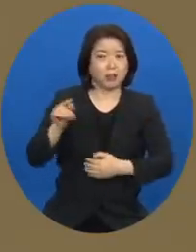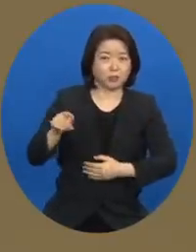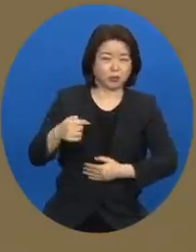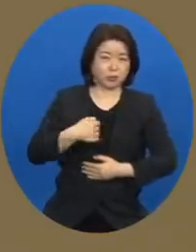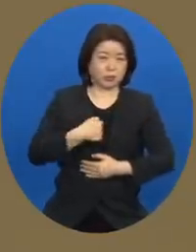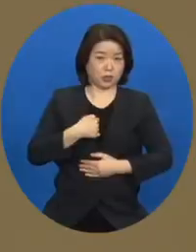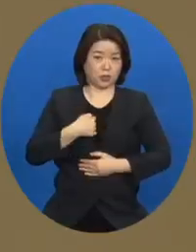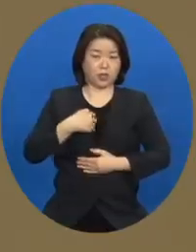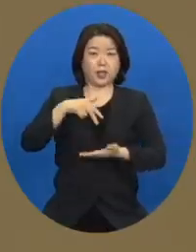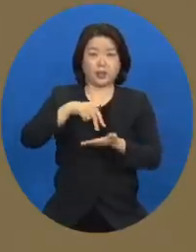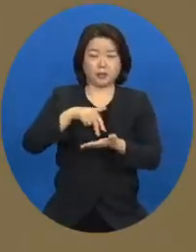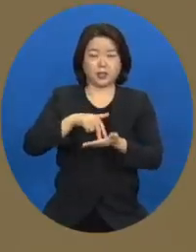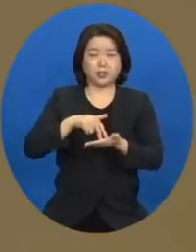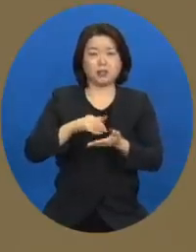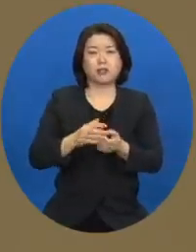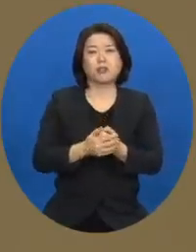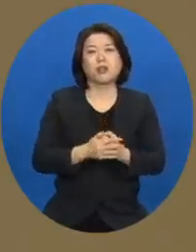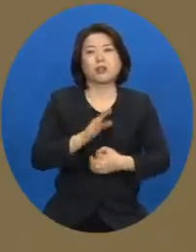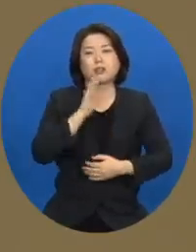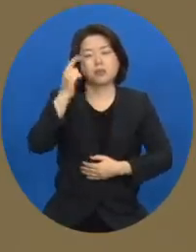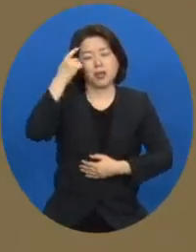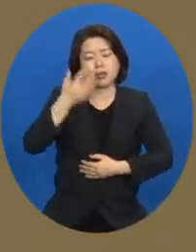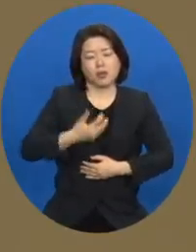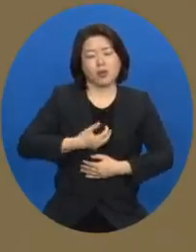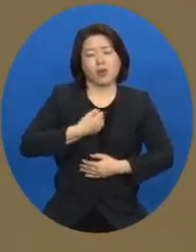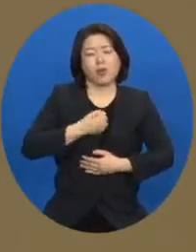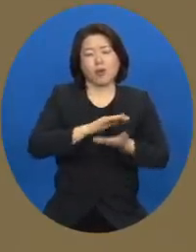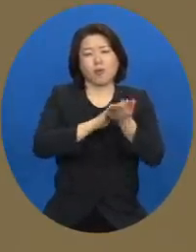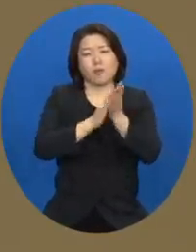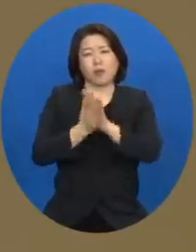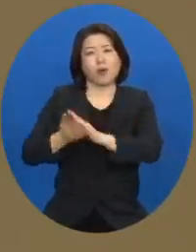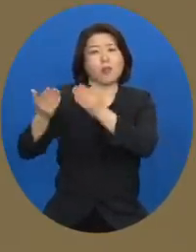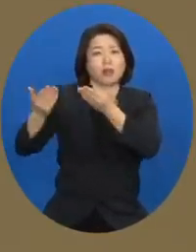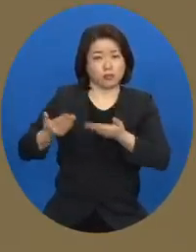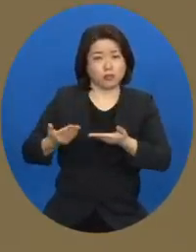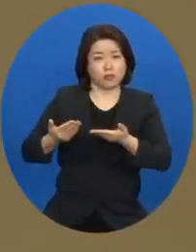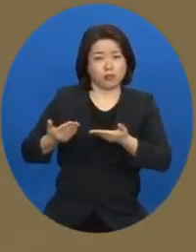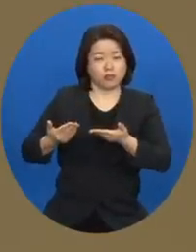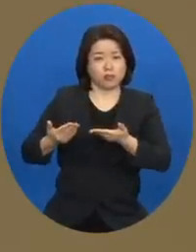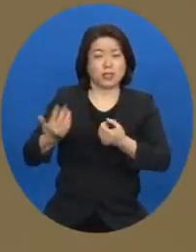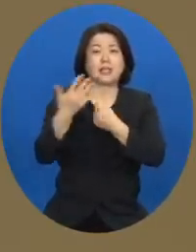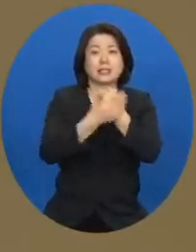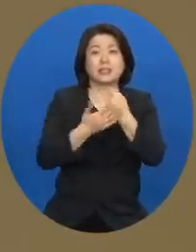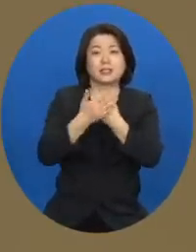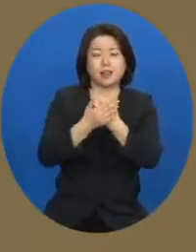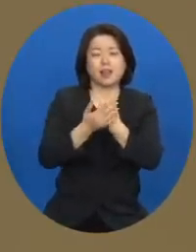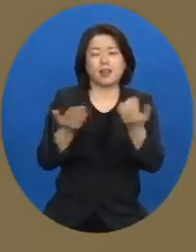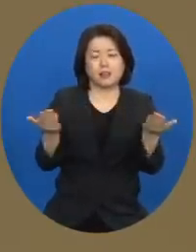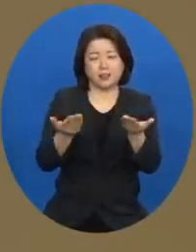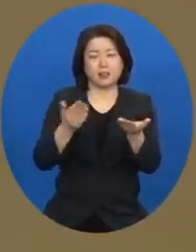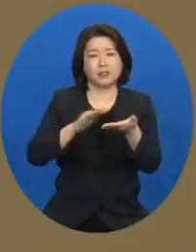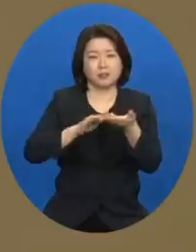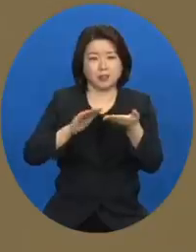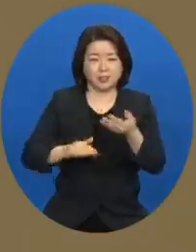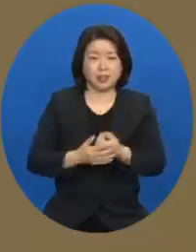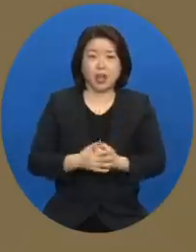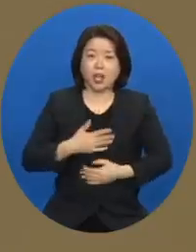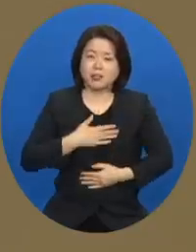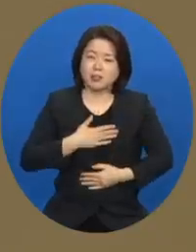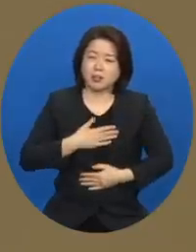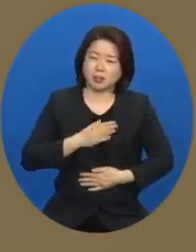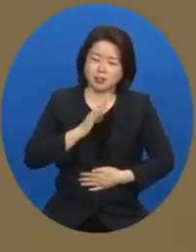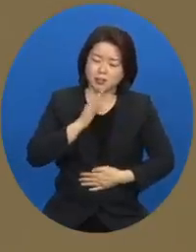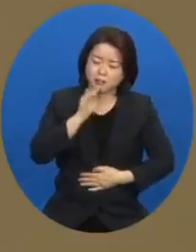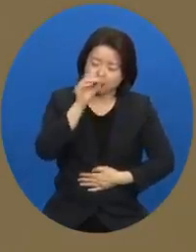저에게 정말 충격적인 변화를 가져온 그런 은혜의 사건입니다. 제가 너무